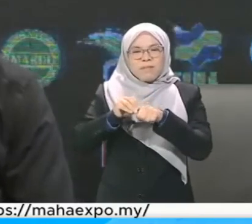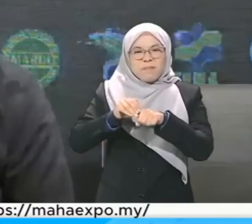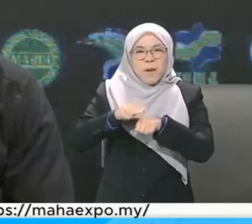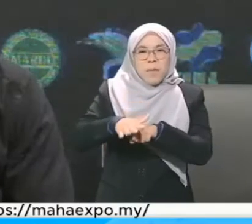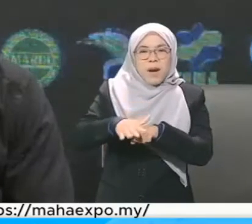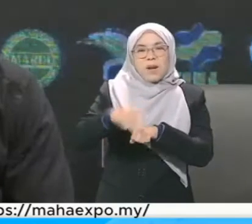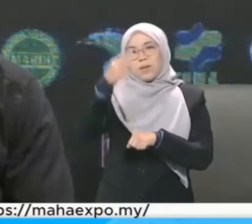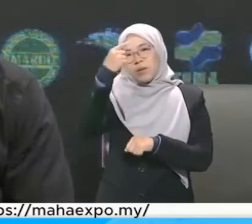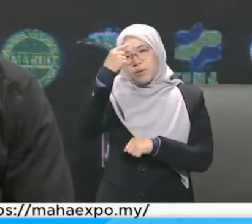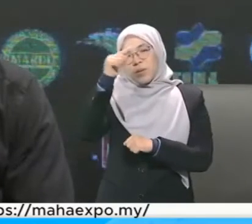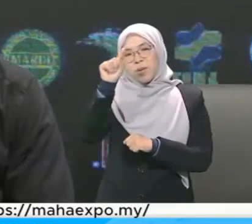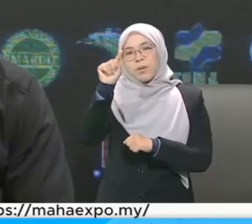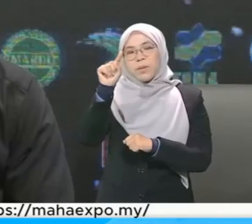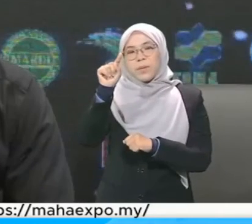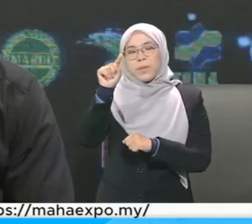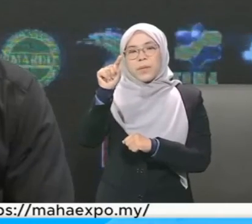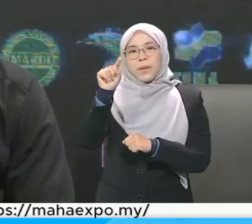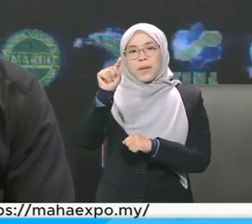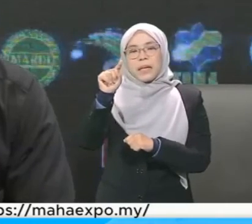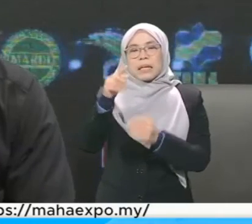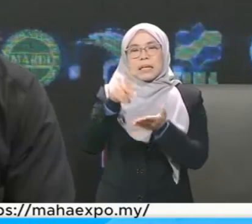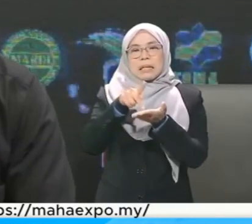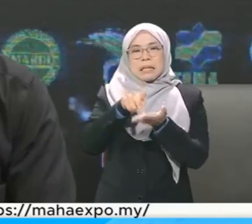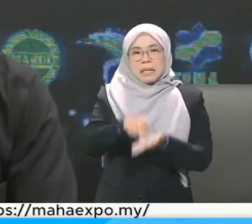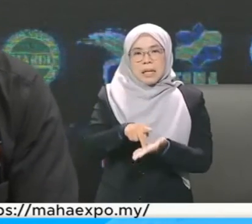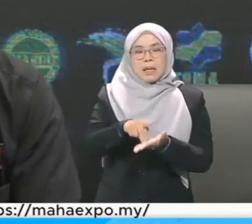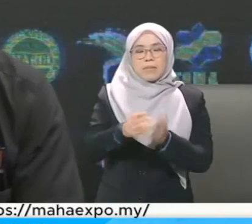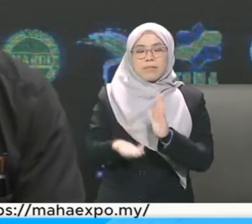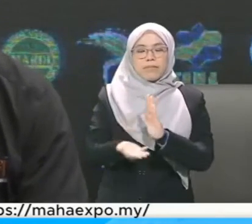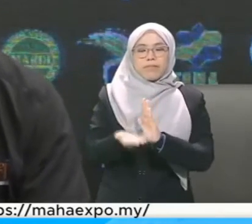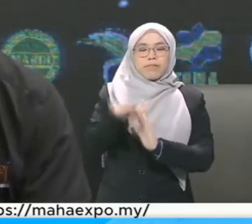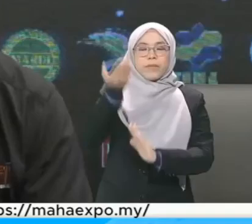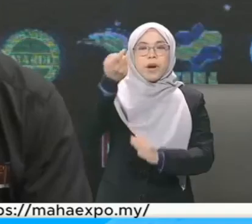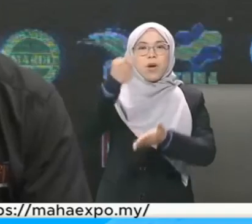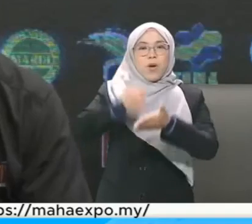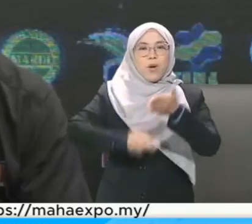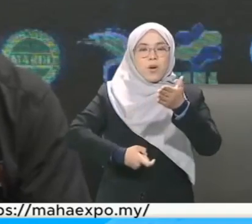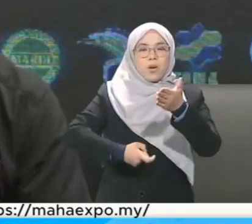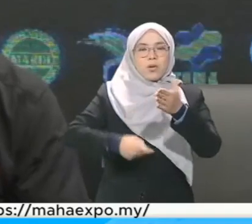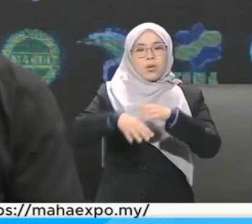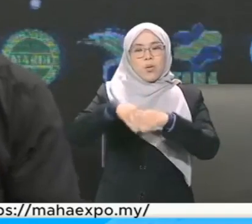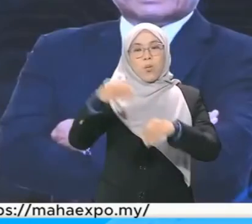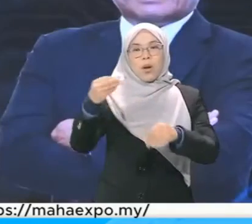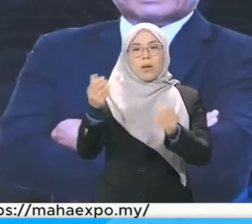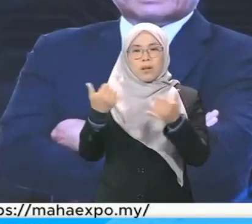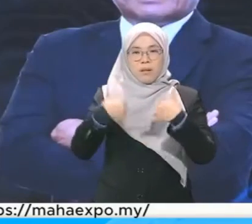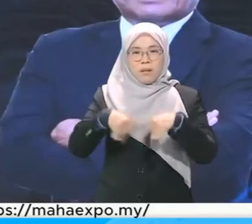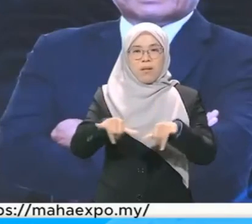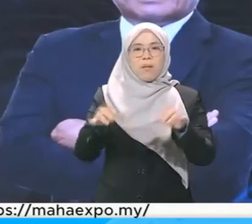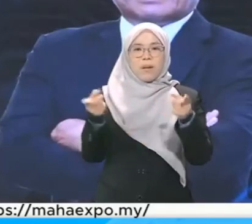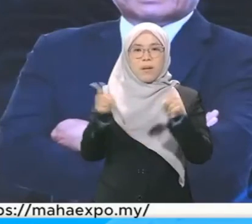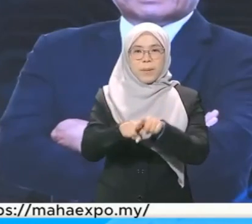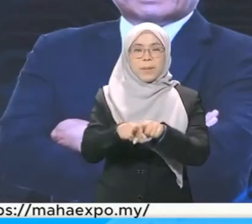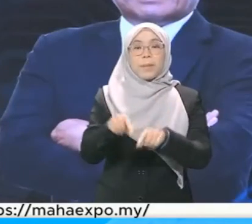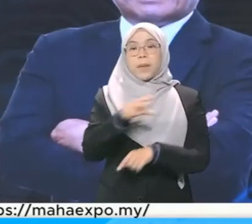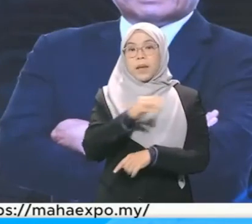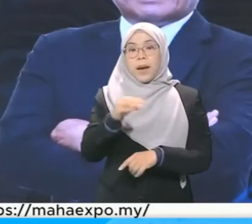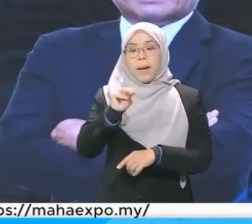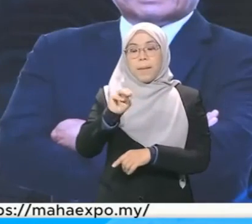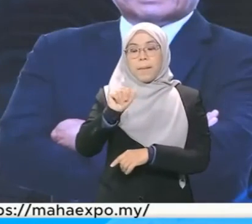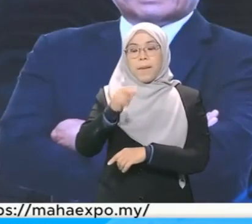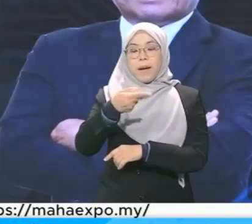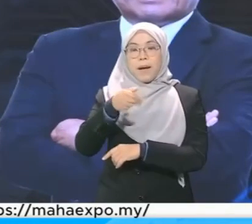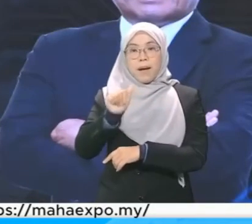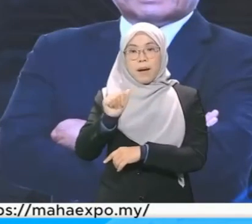terhadap kesan peningkatan khusus pengeluaran yang sedang berlabuh contohnya Maha